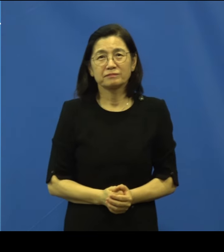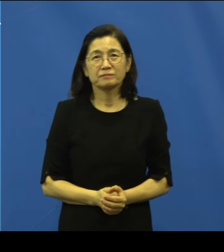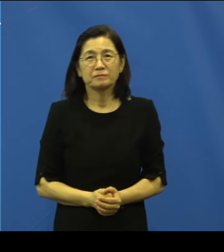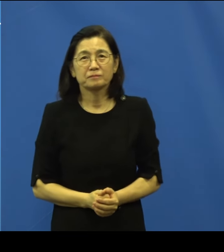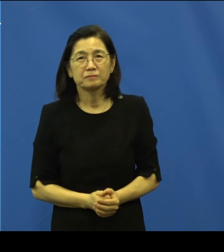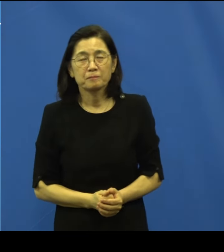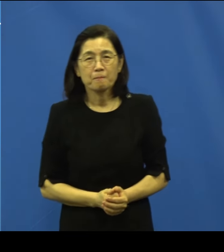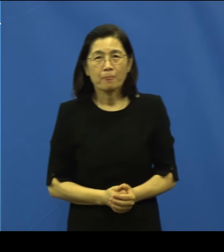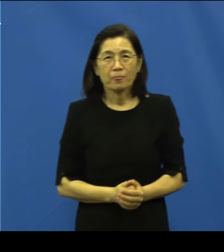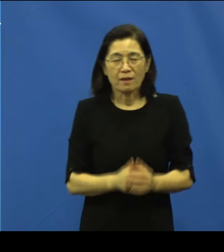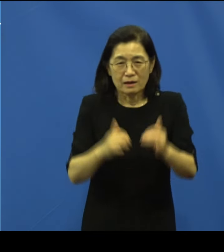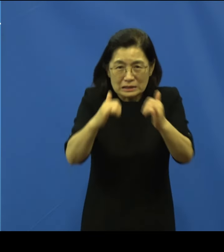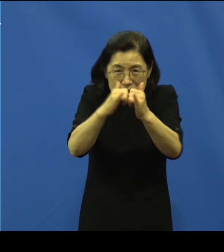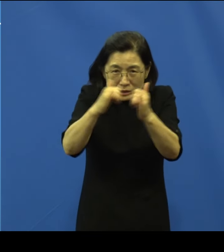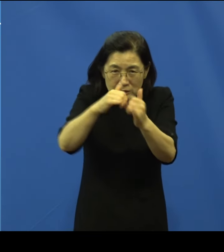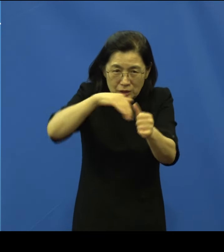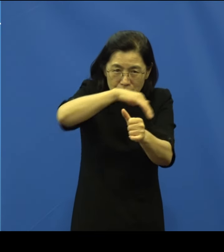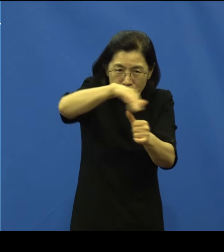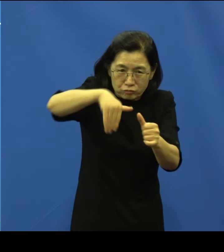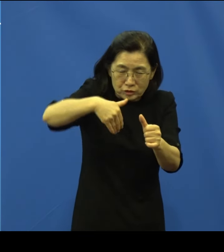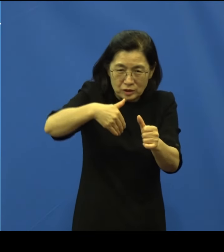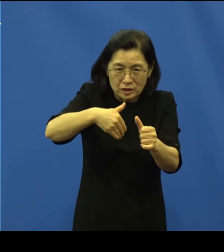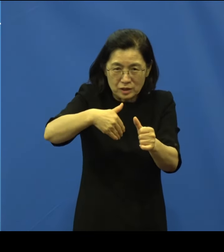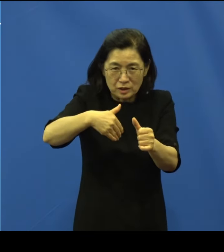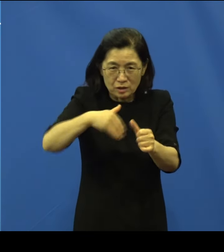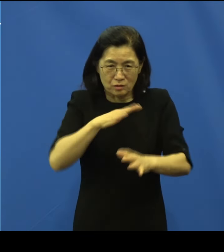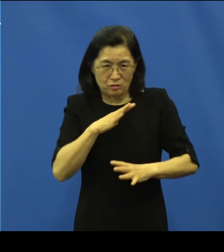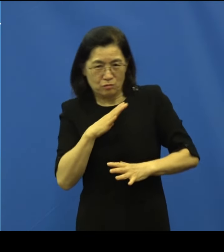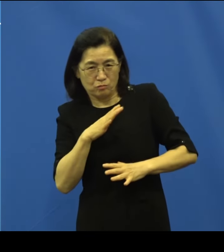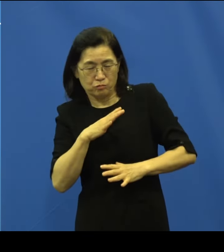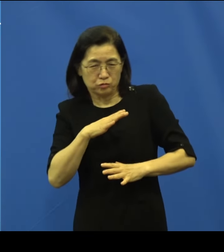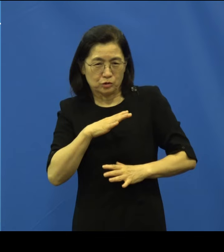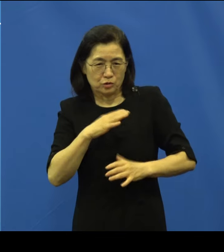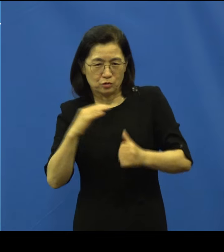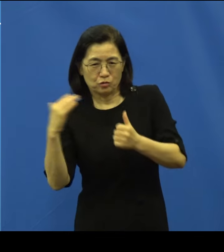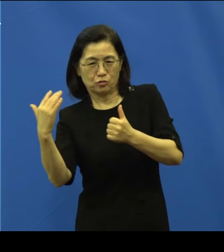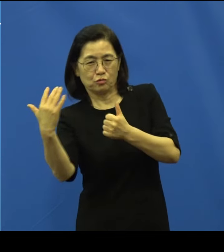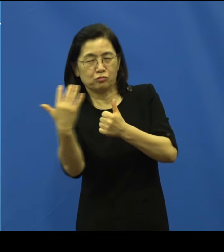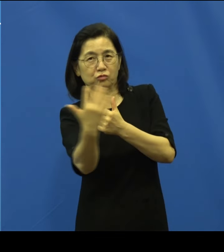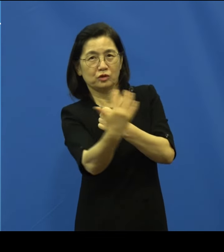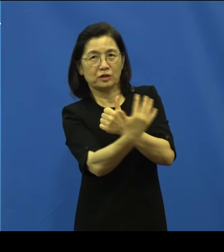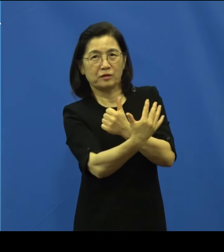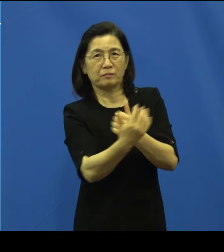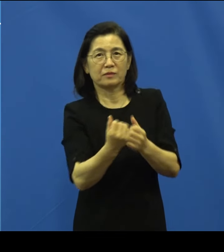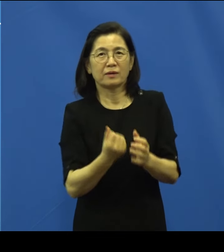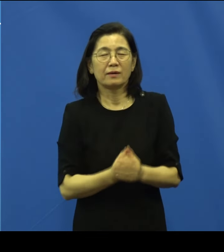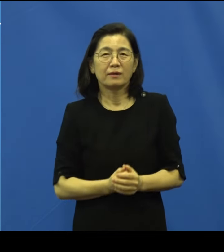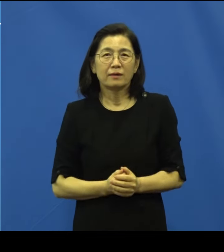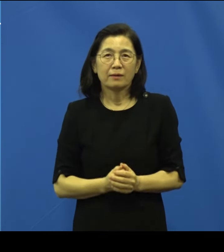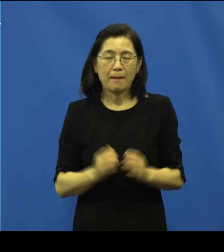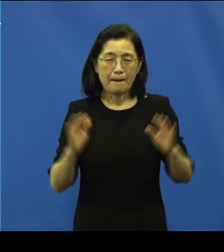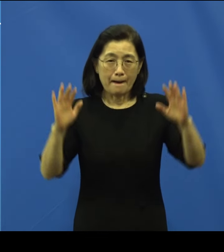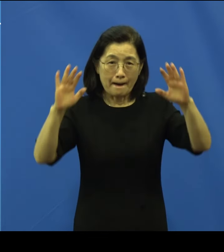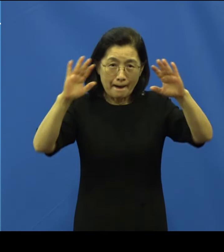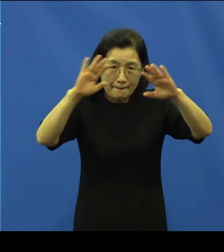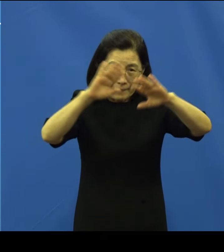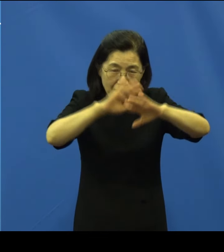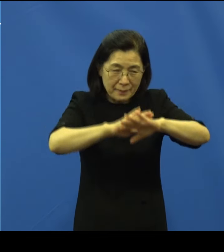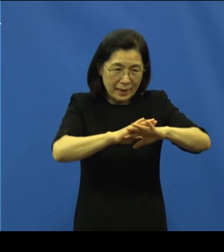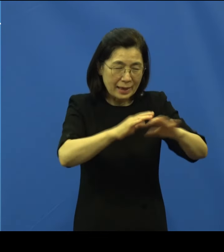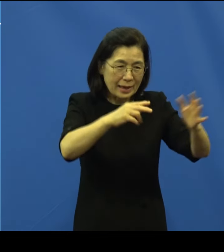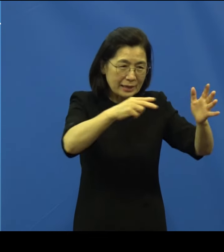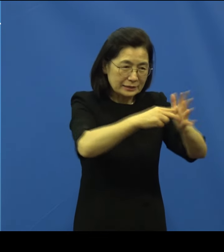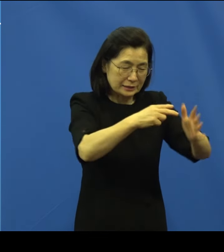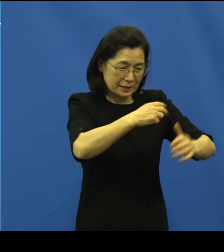저 눈이 감돕니다. 왕이 수많은 마병을 이제 보내었어요. 밤에 성을 에워싸니 적들은 이